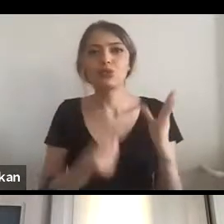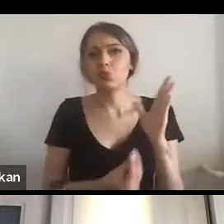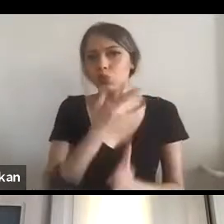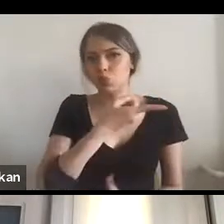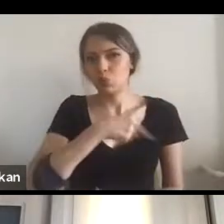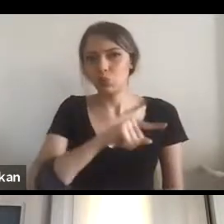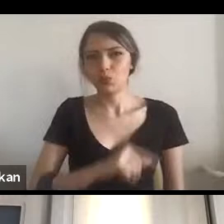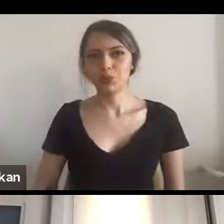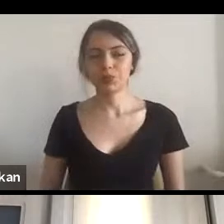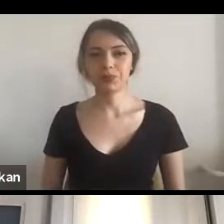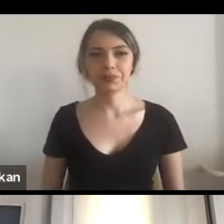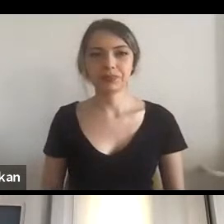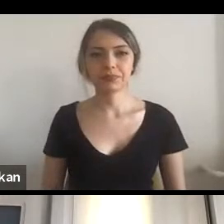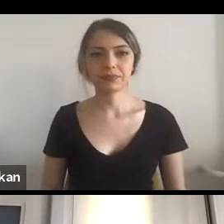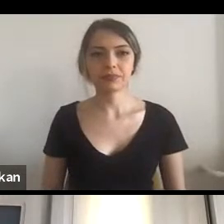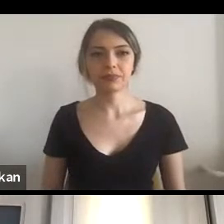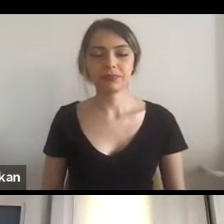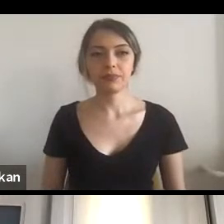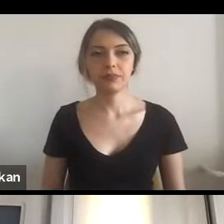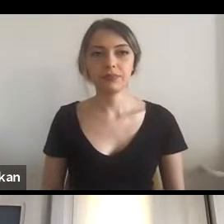program.